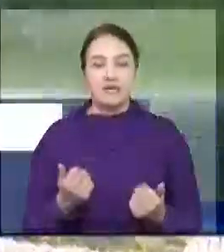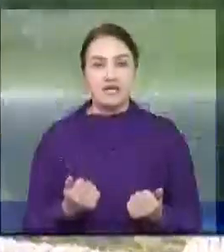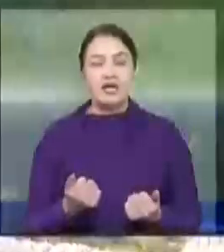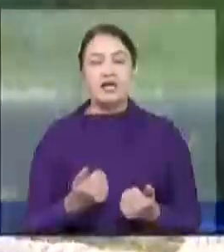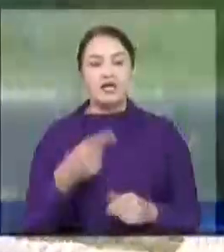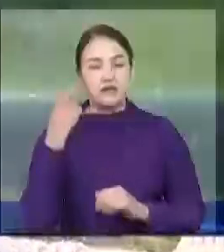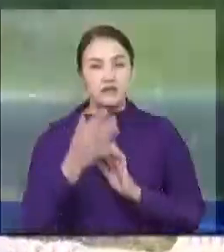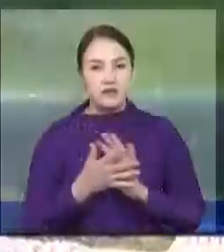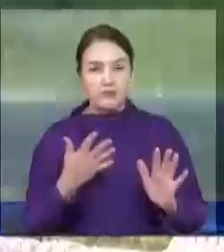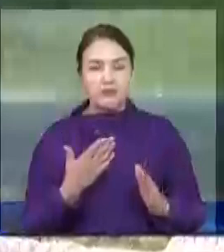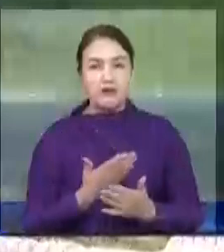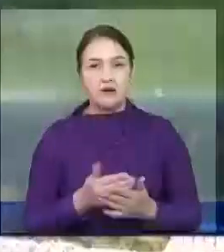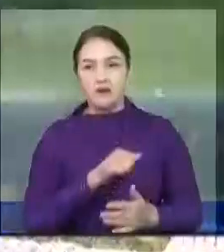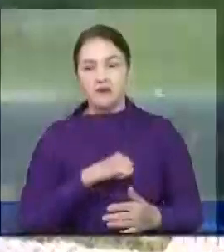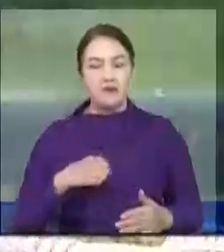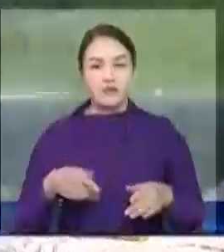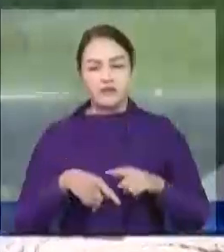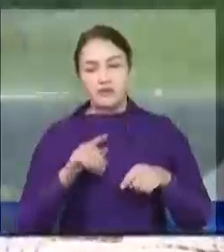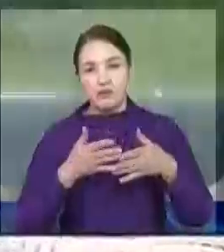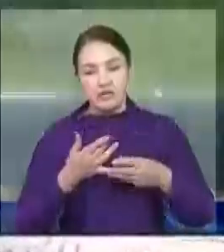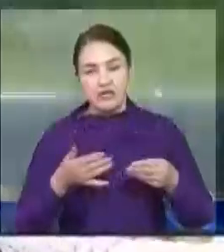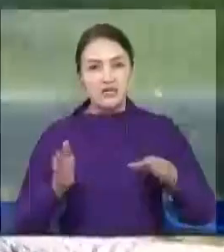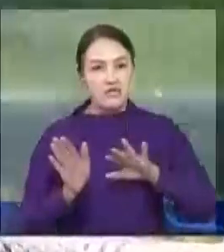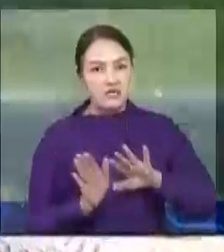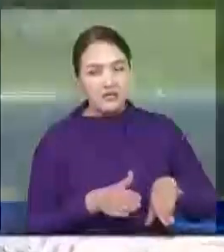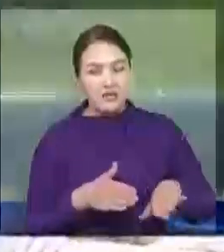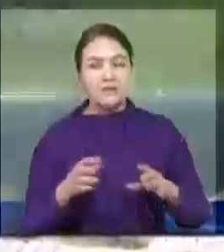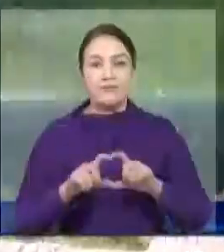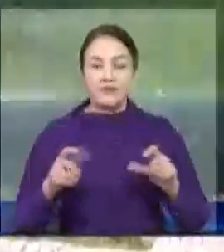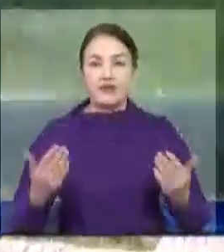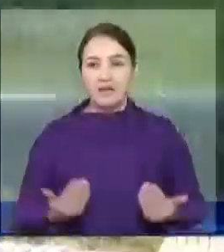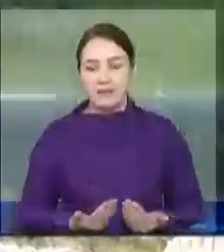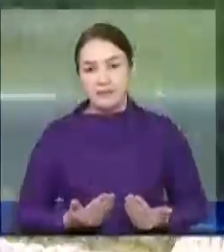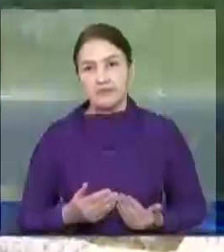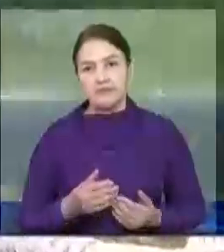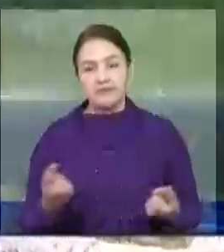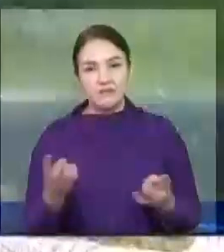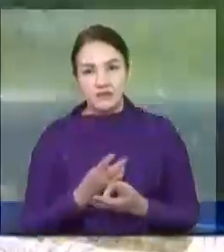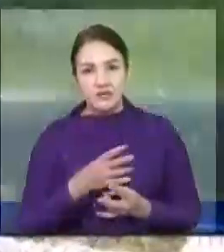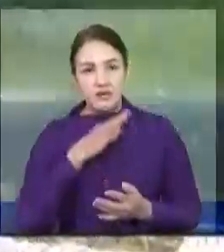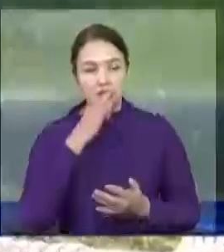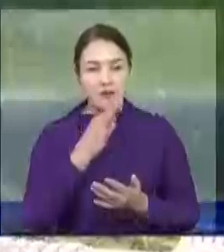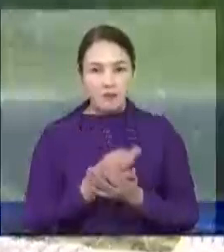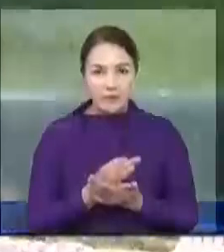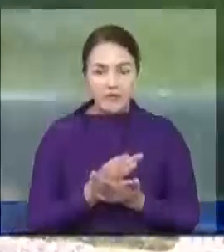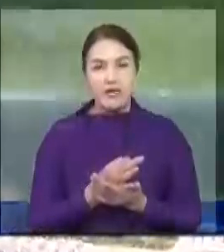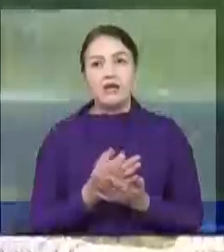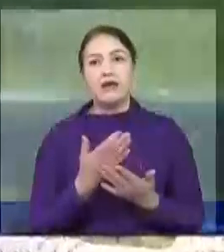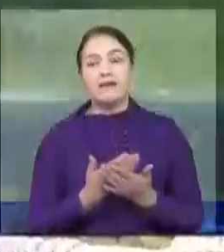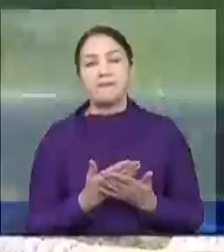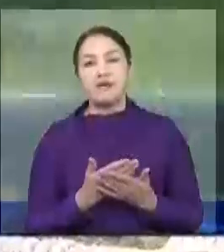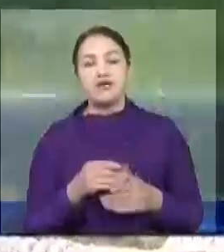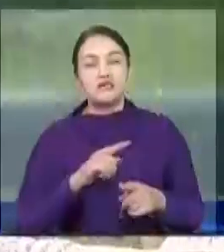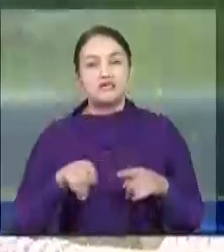әрине түсінеміз. Олар өз туған үйін тастап эвакуациялық пункттерде тұруға мәжбүр. Десе де жауапты билік өкілдері мәселені